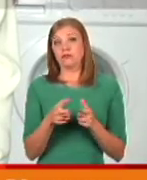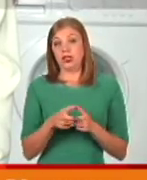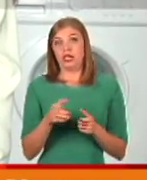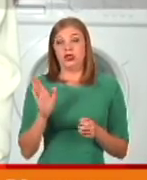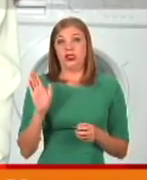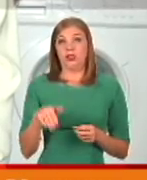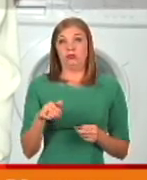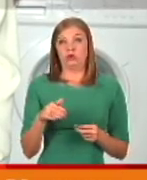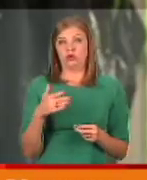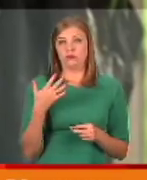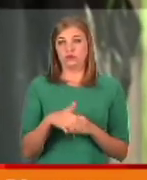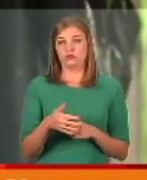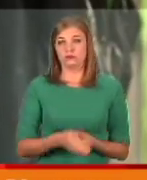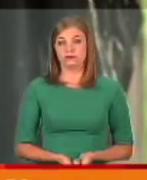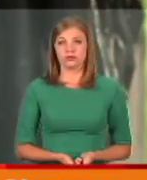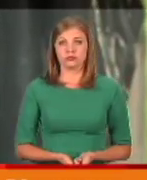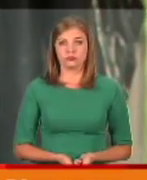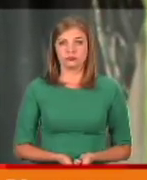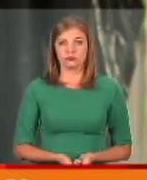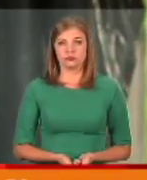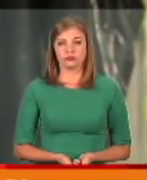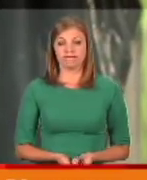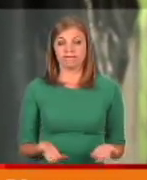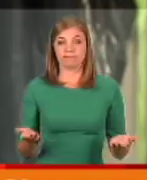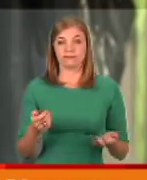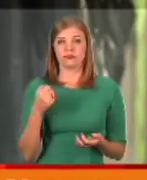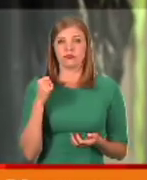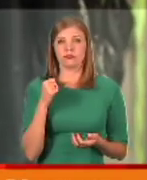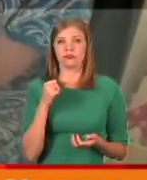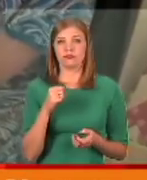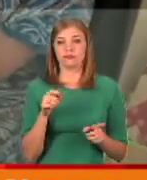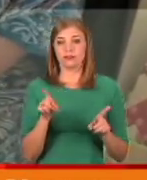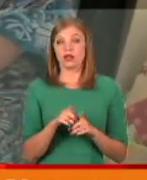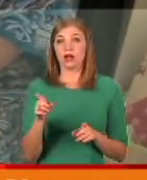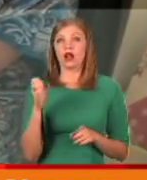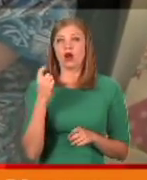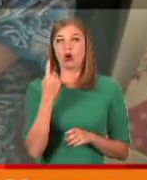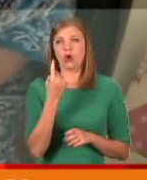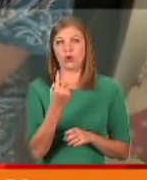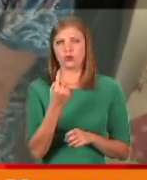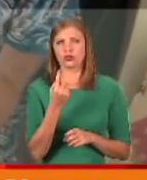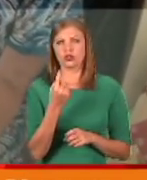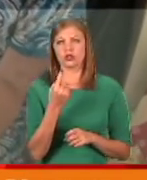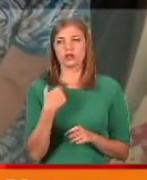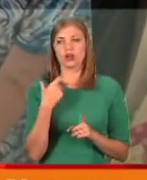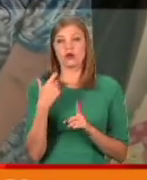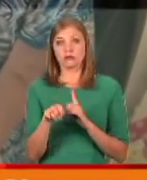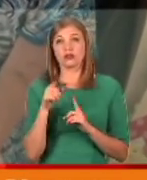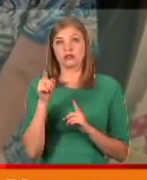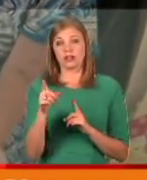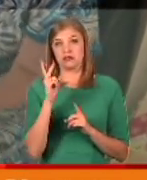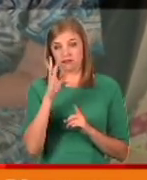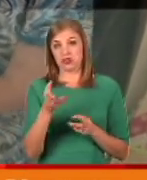я вже со стумою. Я в Ростові, говорю. І умотав туди. Один вже у мене, говорю, тобі